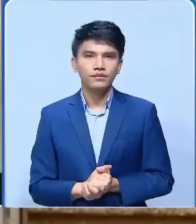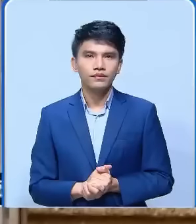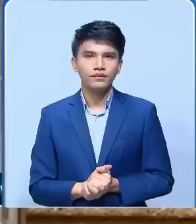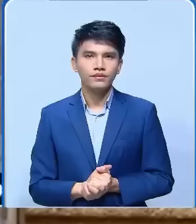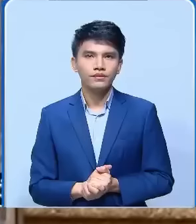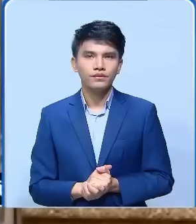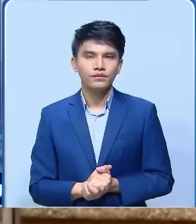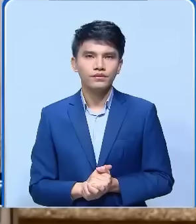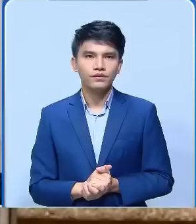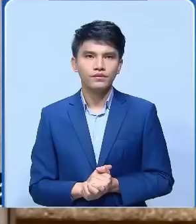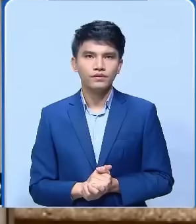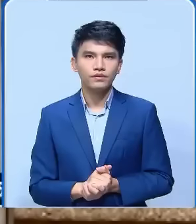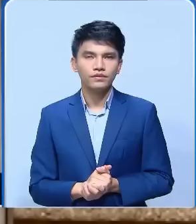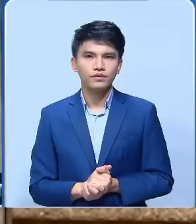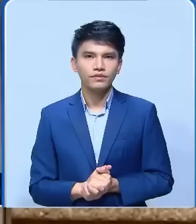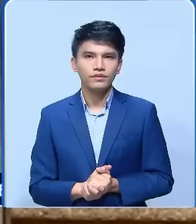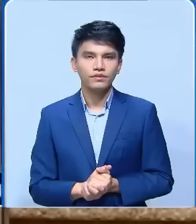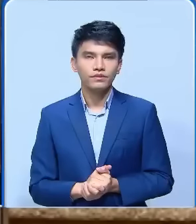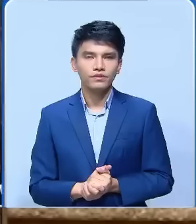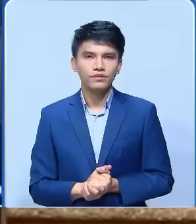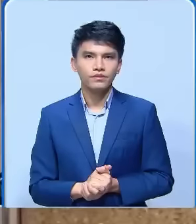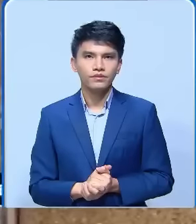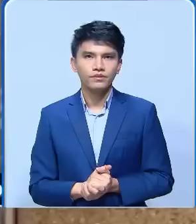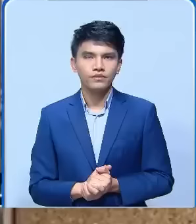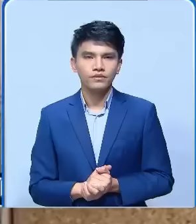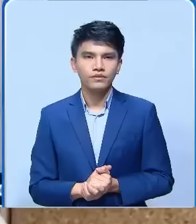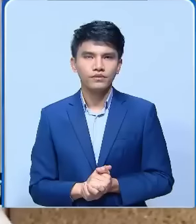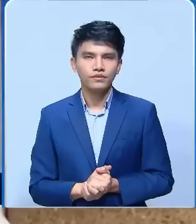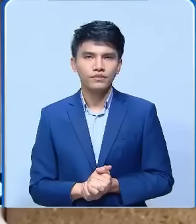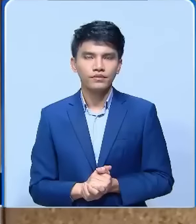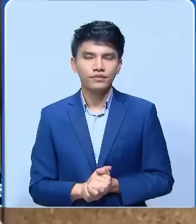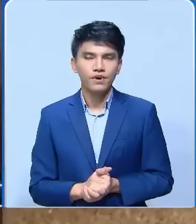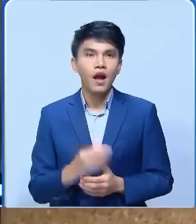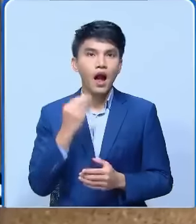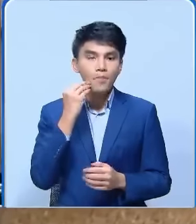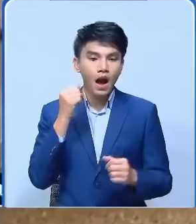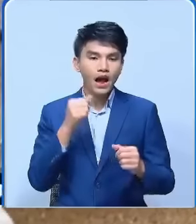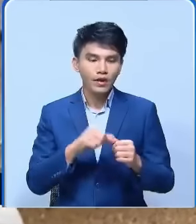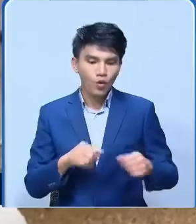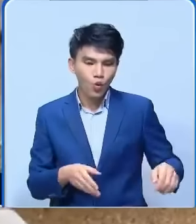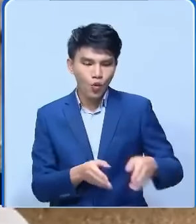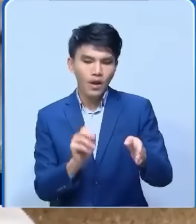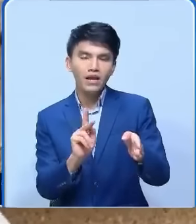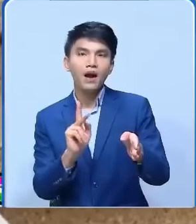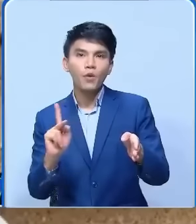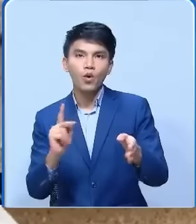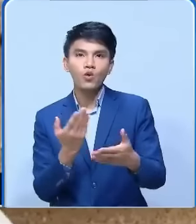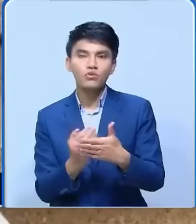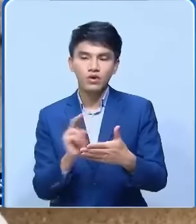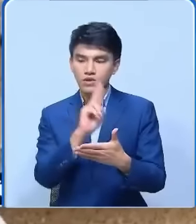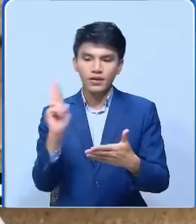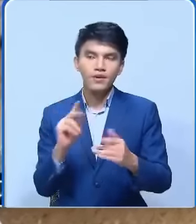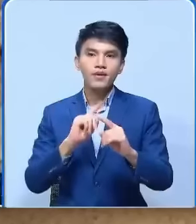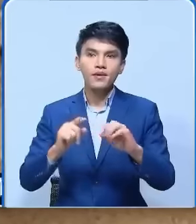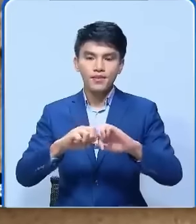านอยู่ฝั่งแม่น้ำโขงจะต้องมีการใช้จ่ายตั้งเยอะแยะนะครับเนาะเพราะมันผ่านประสบภัย